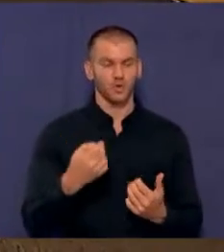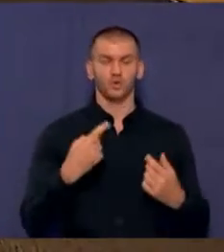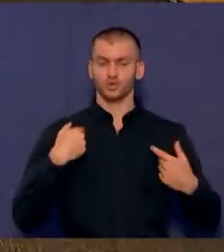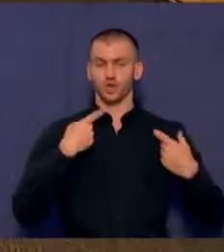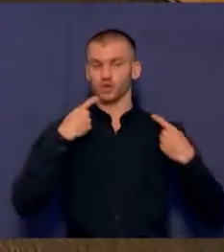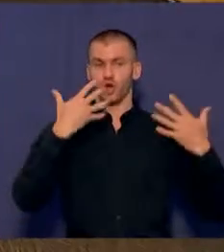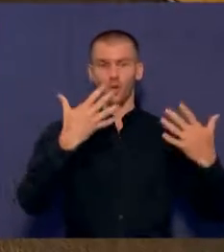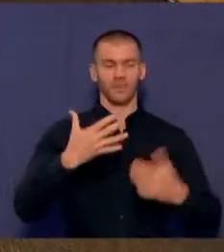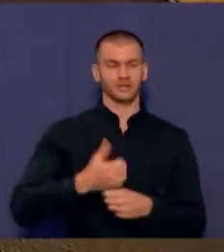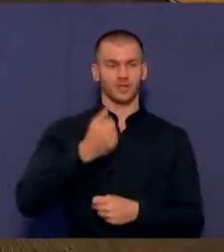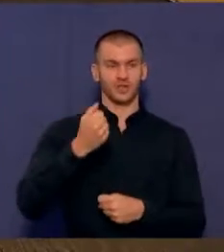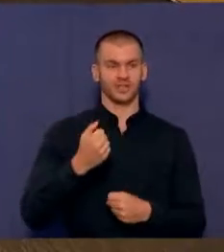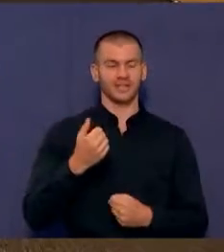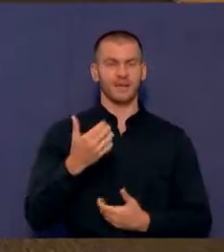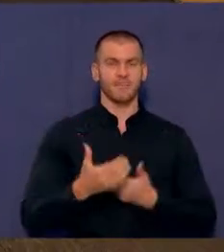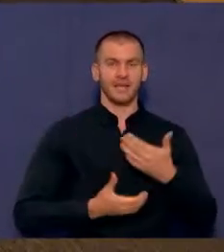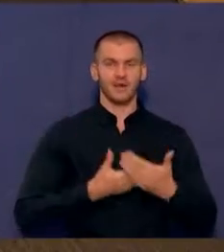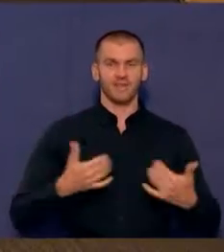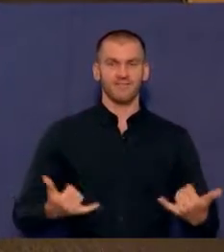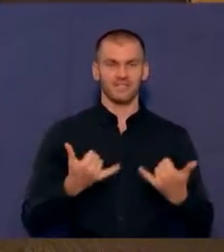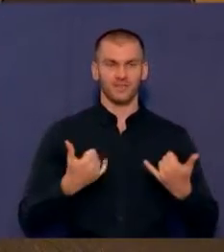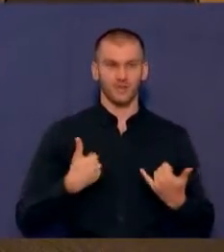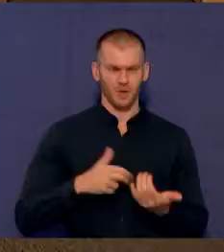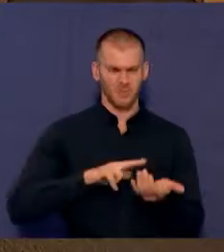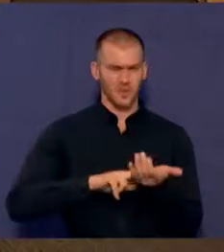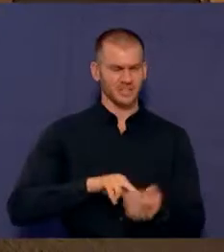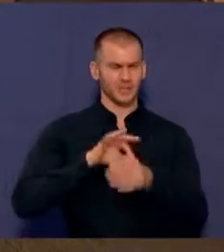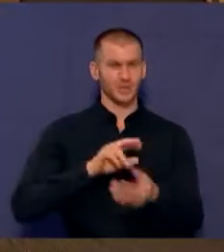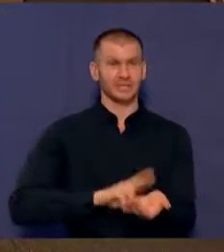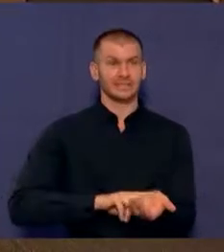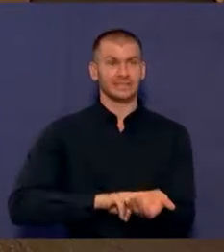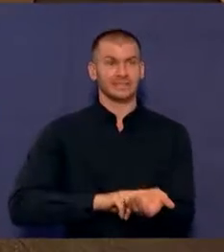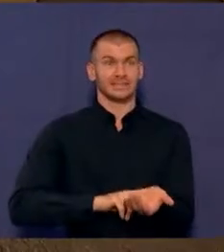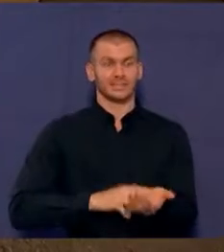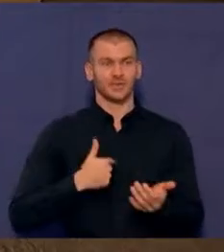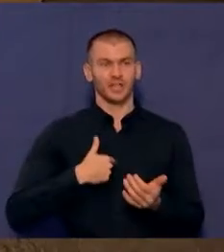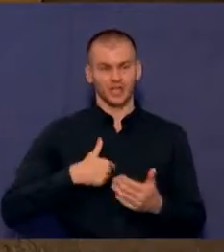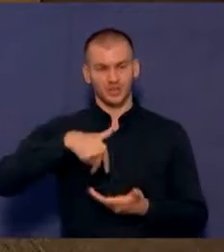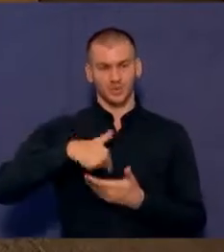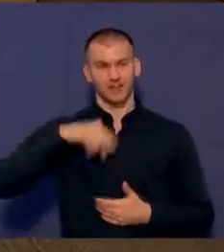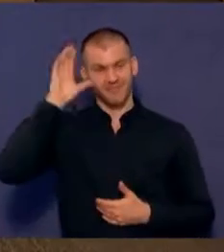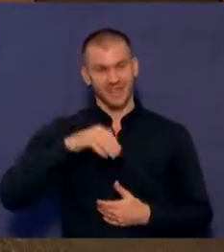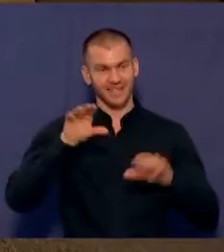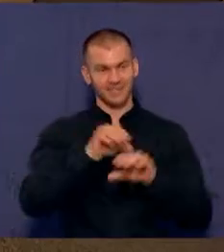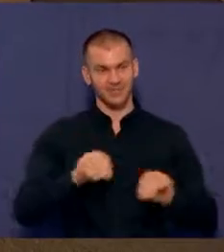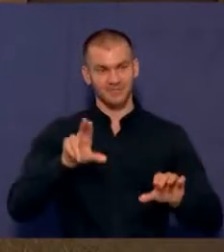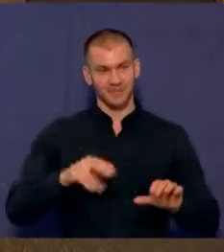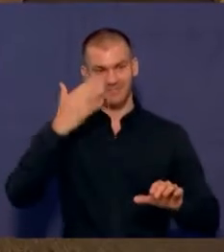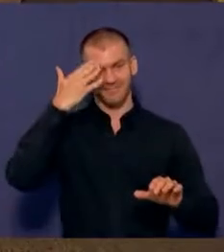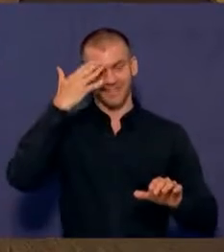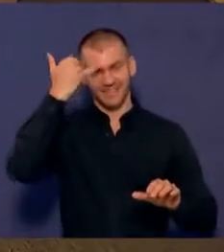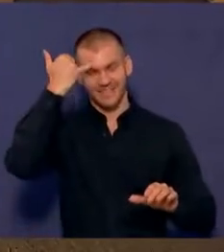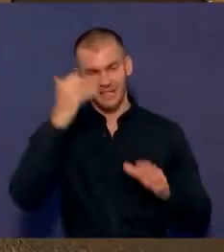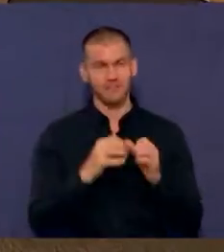resultatet i Melodifestivalen. Ah, herregud. En av de sjukaste pulserna jag någonsin haft i ett liv. Och när man stod där och visste liksom resultatet. Ah. Men